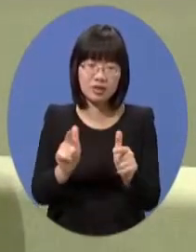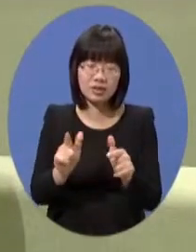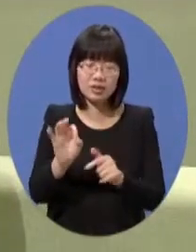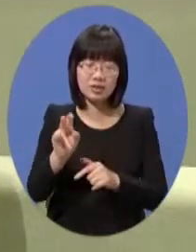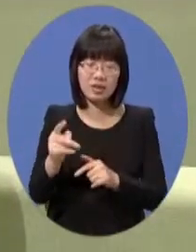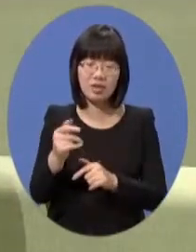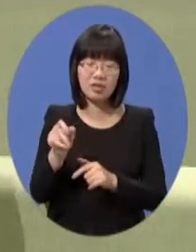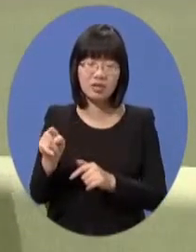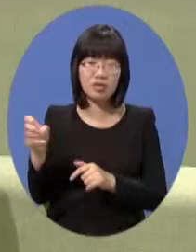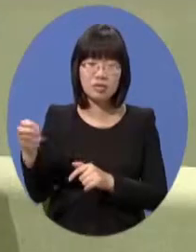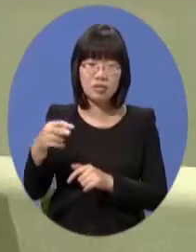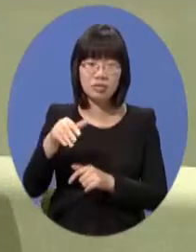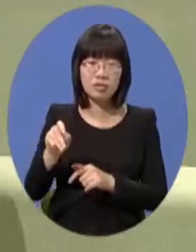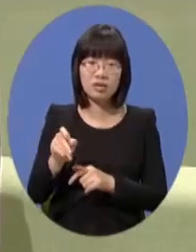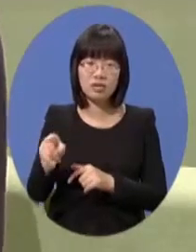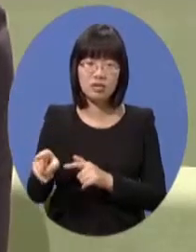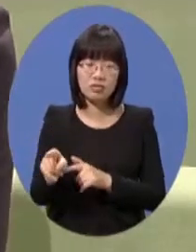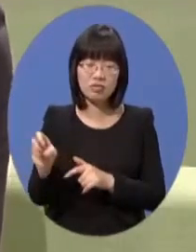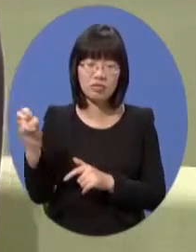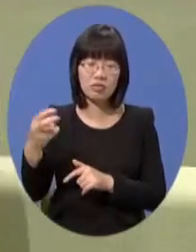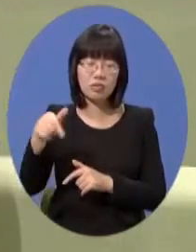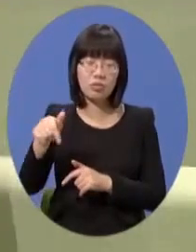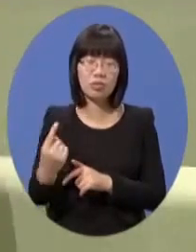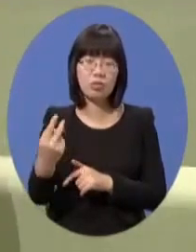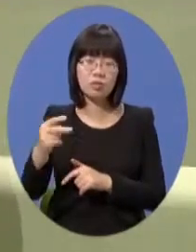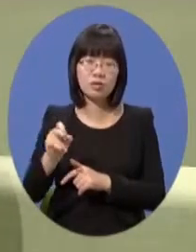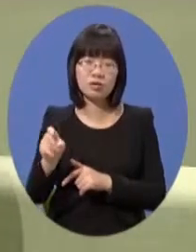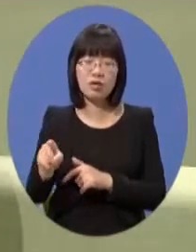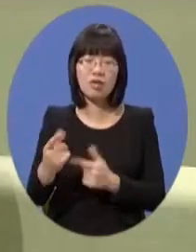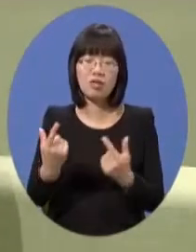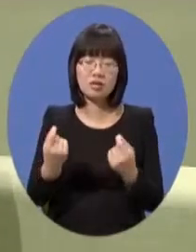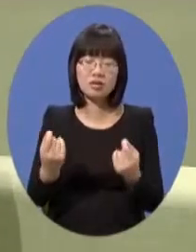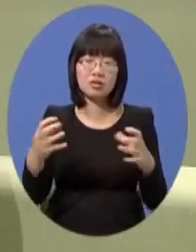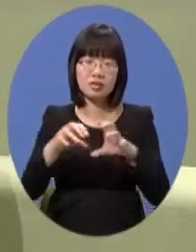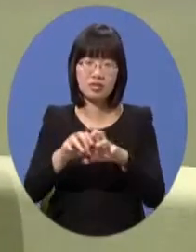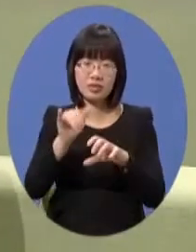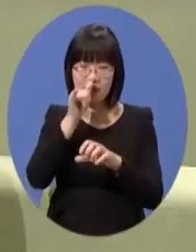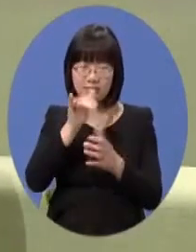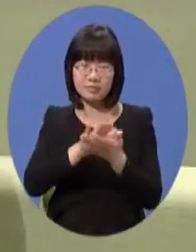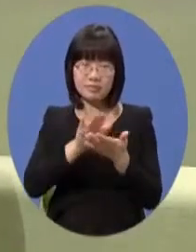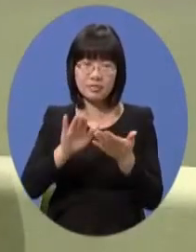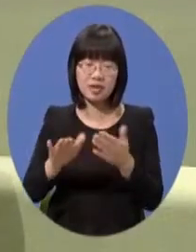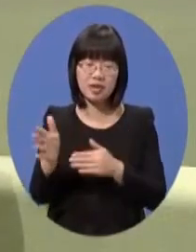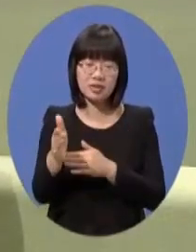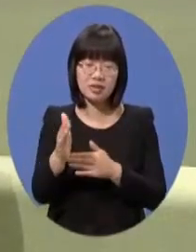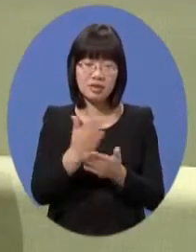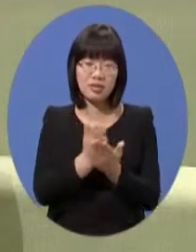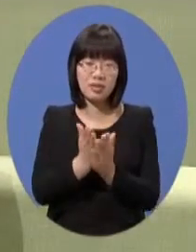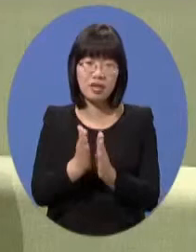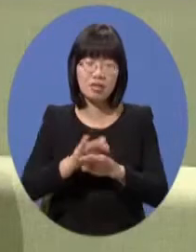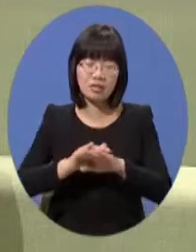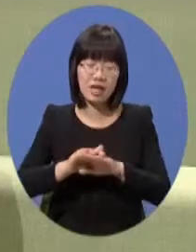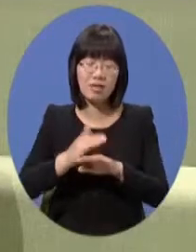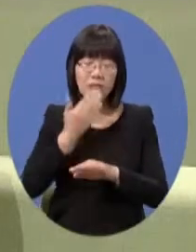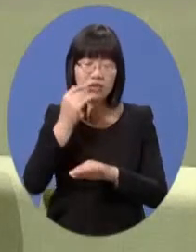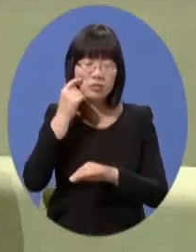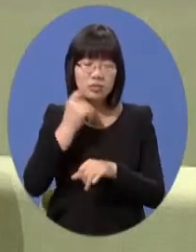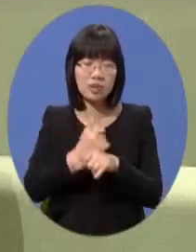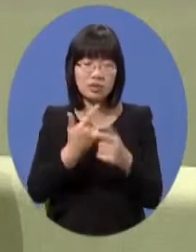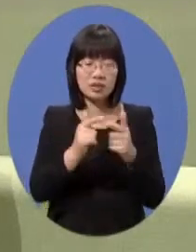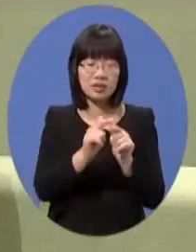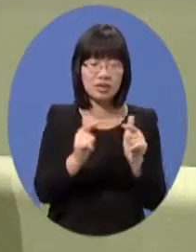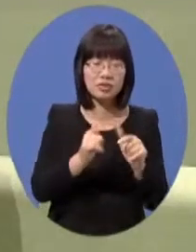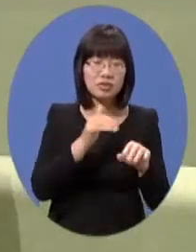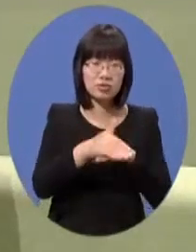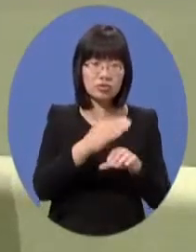연어나 청어나 고등어 뭐 그런데 이제 많이 함유가 돼 있고 또 이제 생선 별로 잘 못 드시는 채식주의자